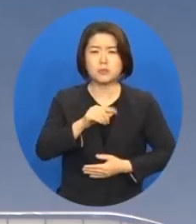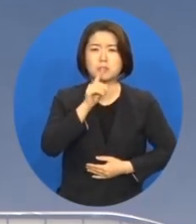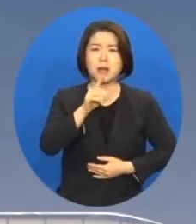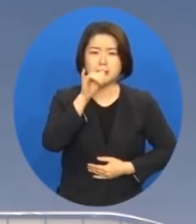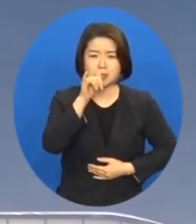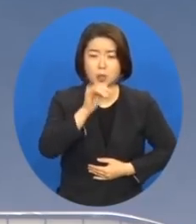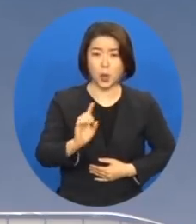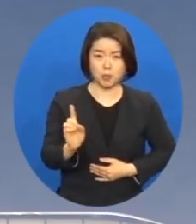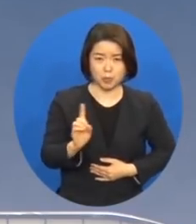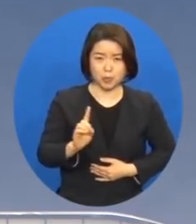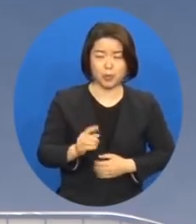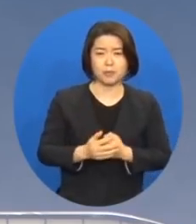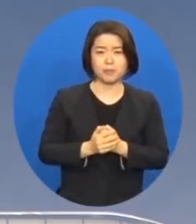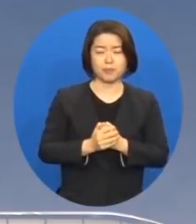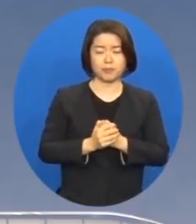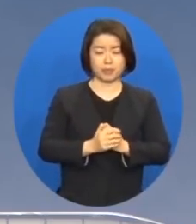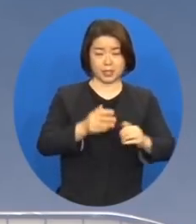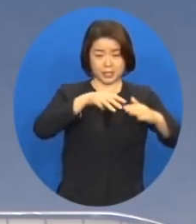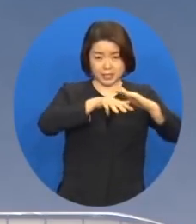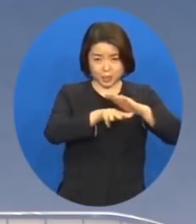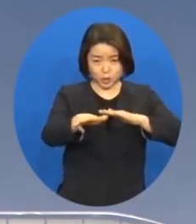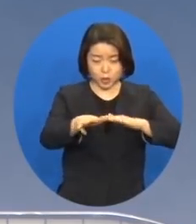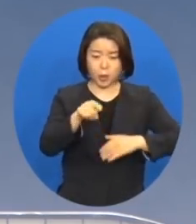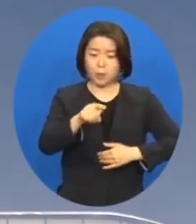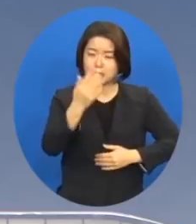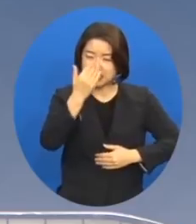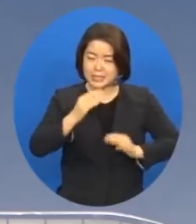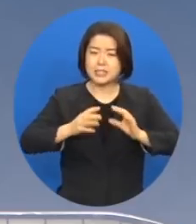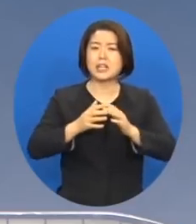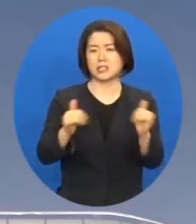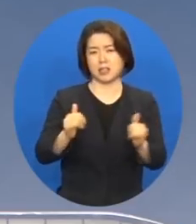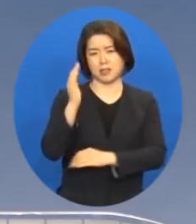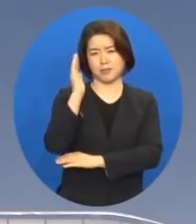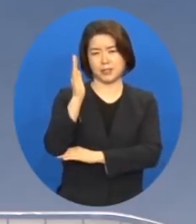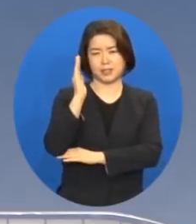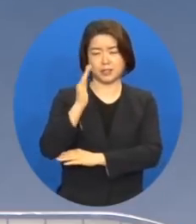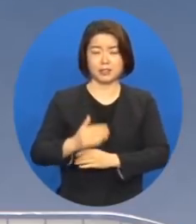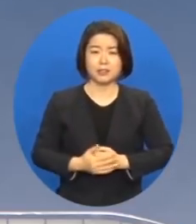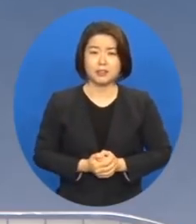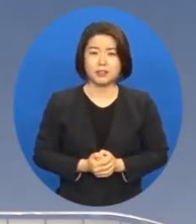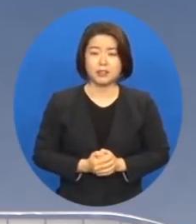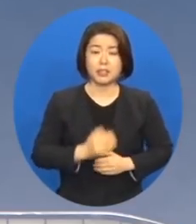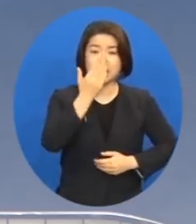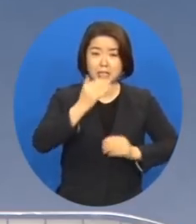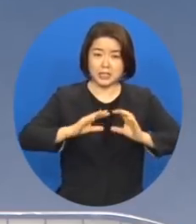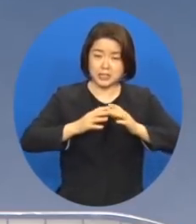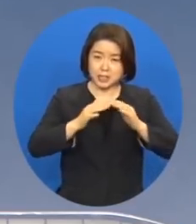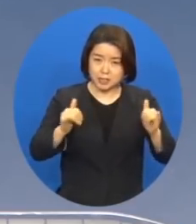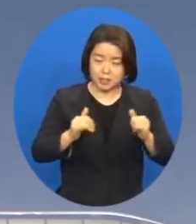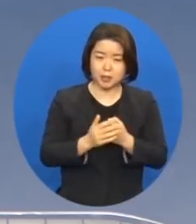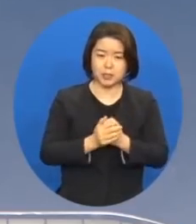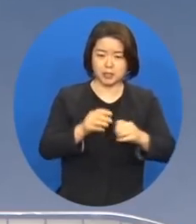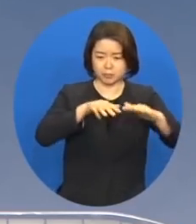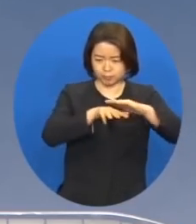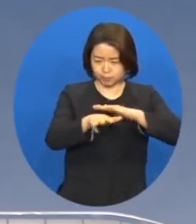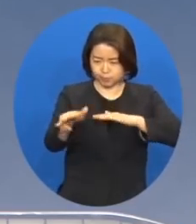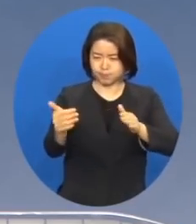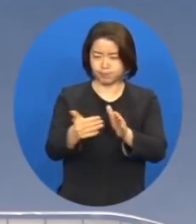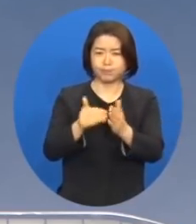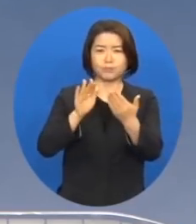이야기는 출애굽한 이스라엘 백성들 이야기입니다. 이스라엘 백성들이 출애굽하고 난